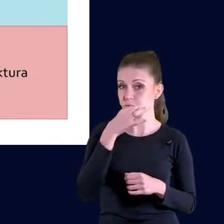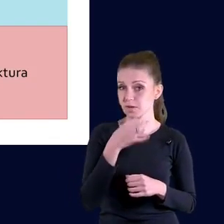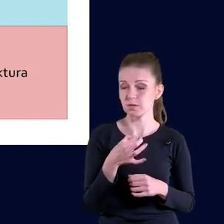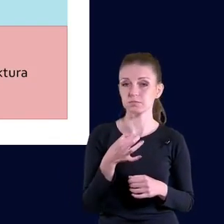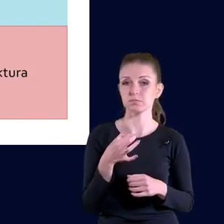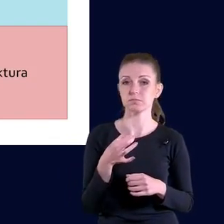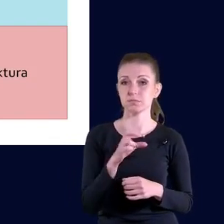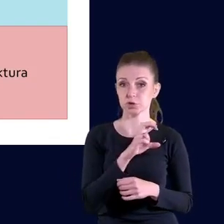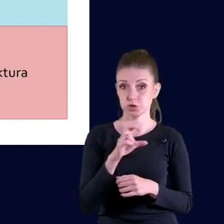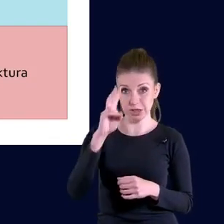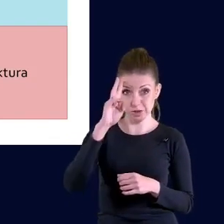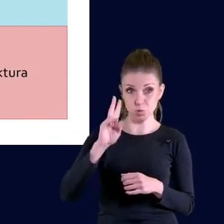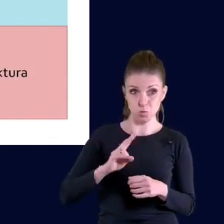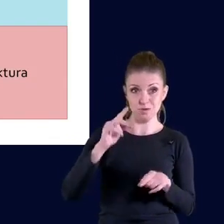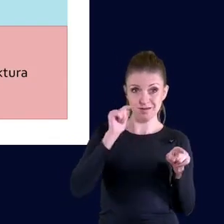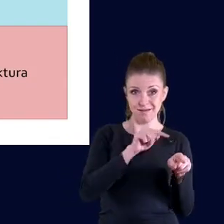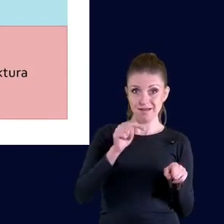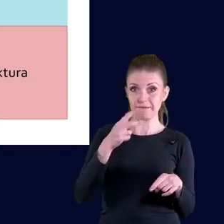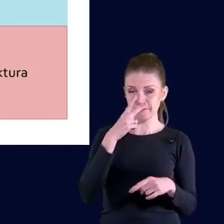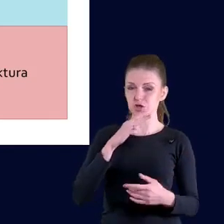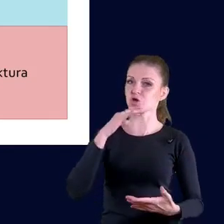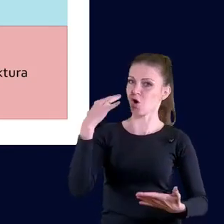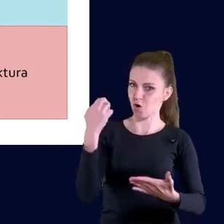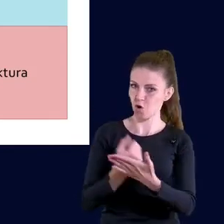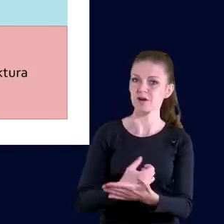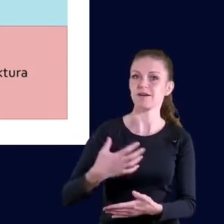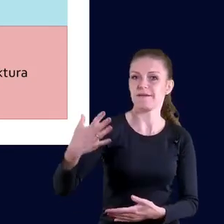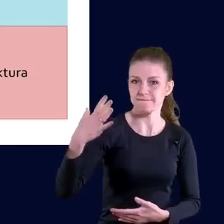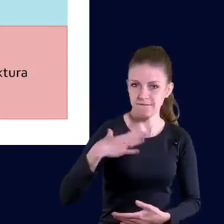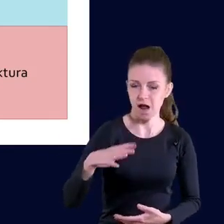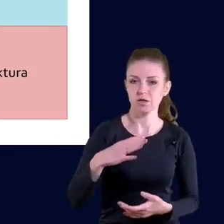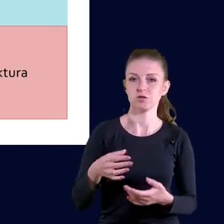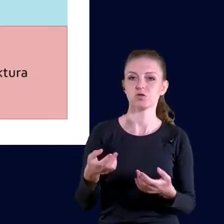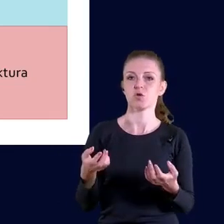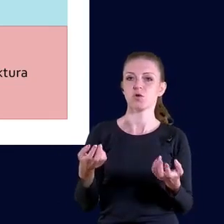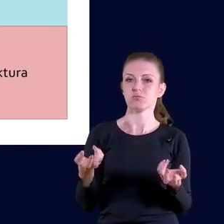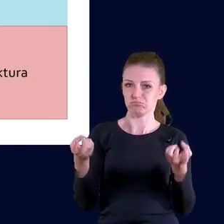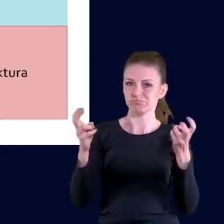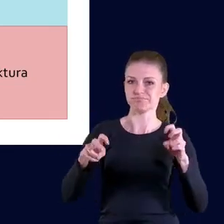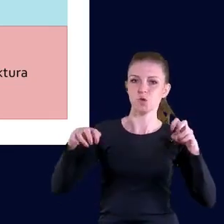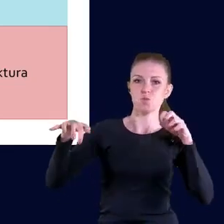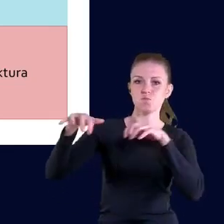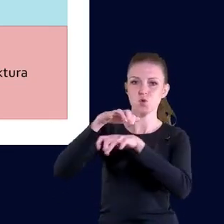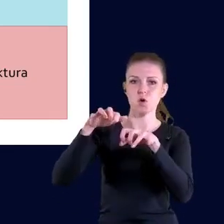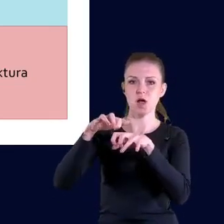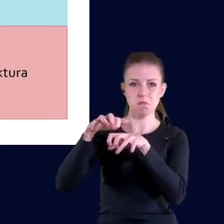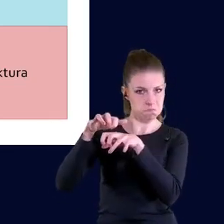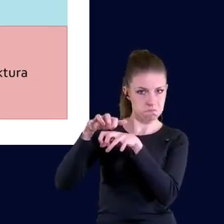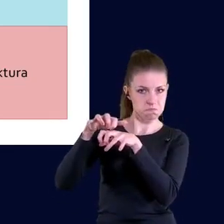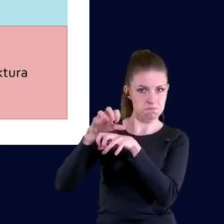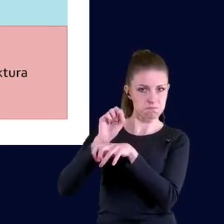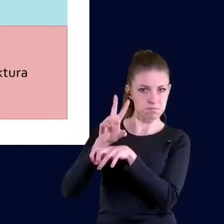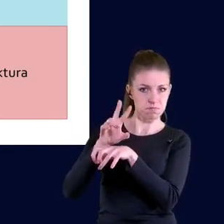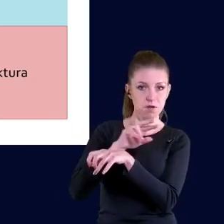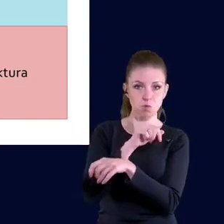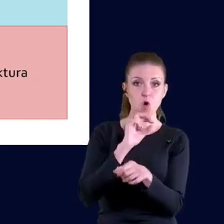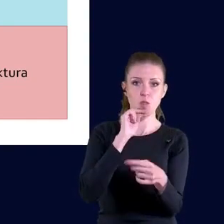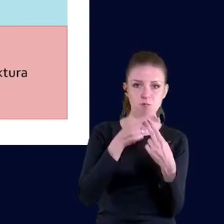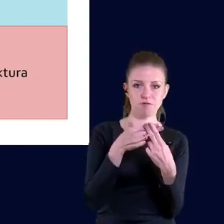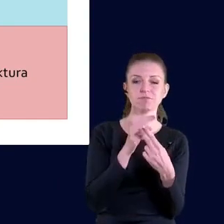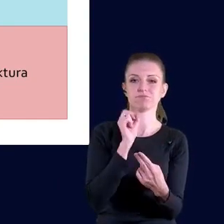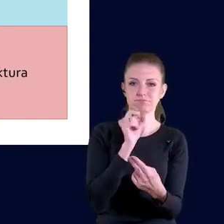nasze instytucje widzą potencjalne korzyści wynikające z utworzenia chmury i wszyscy odpowiedzieliśmy że taki